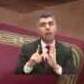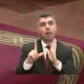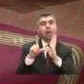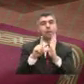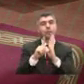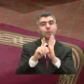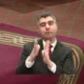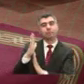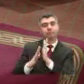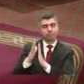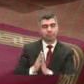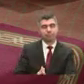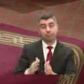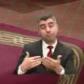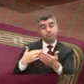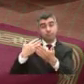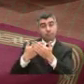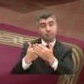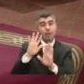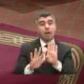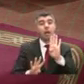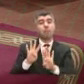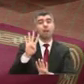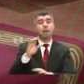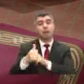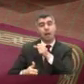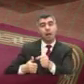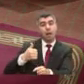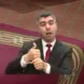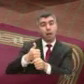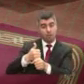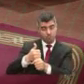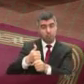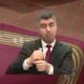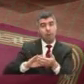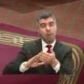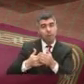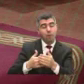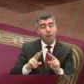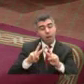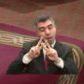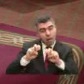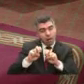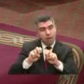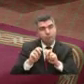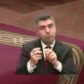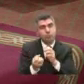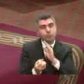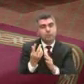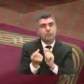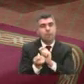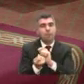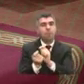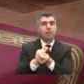مرور 14 سنة كان من الضروري إعادة النظر في هذه الكتب المدرسية، ولا سيما بعد مصادقة على